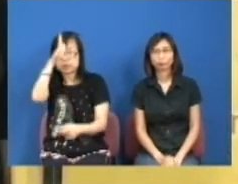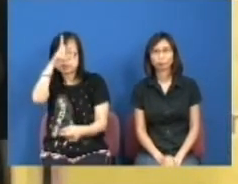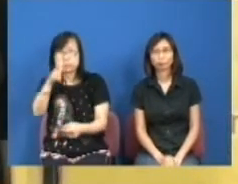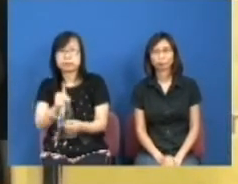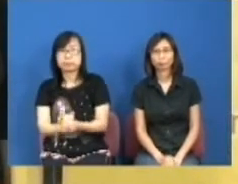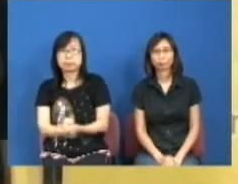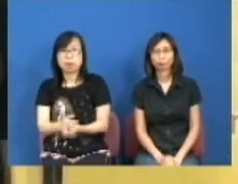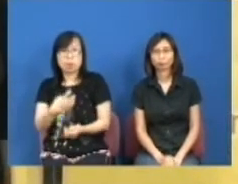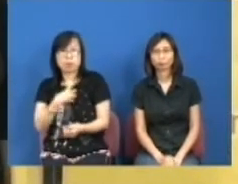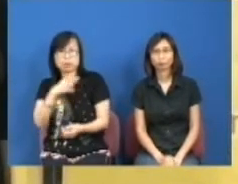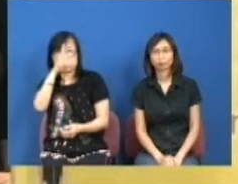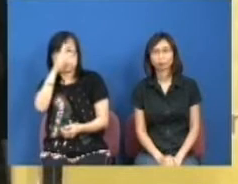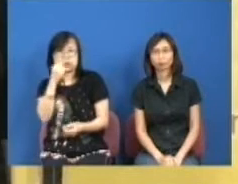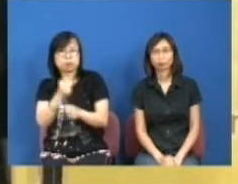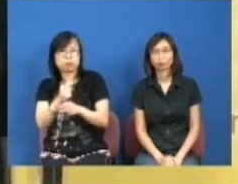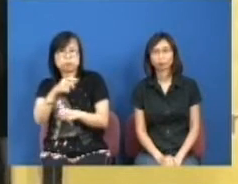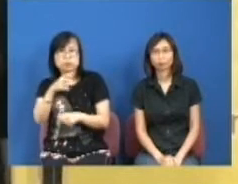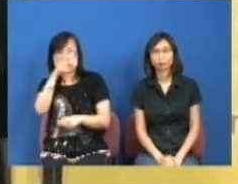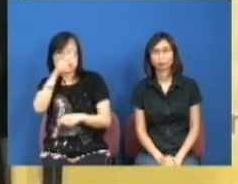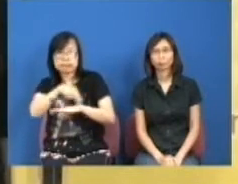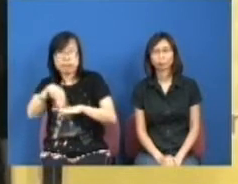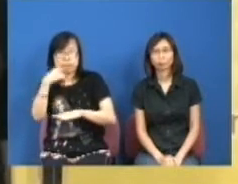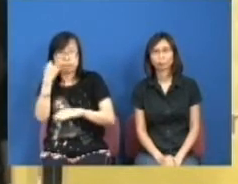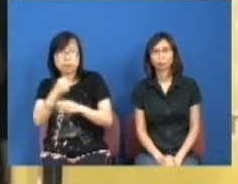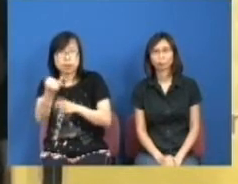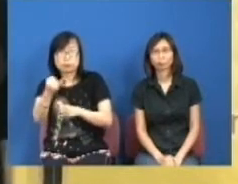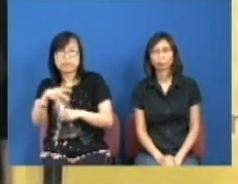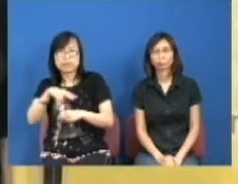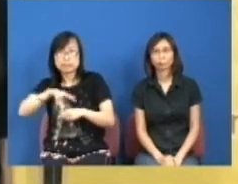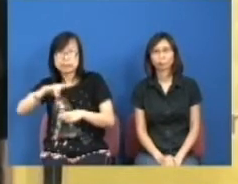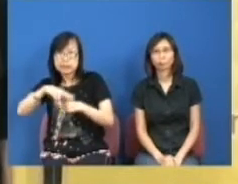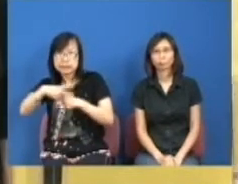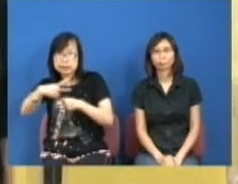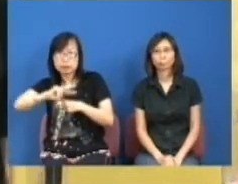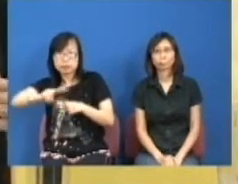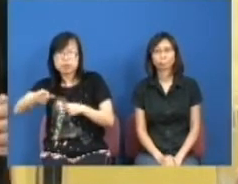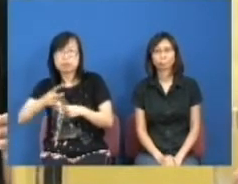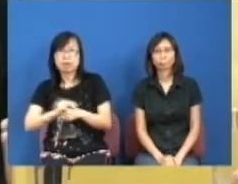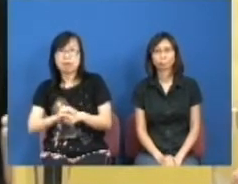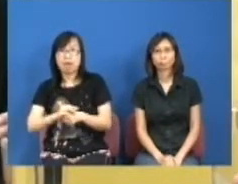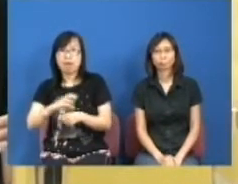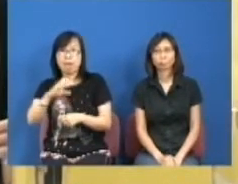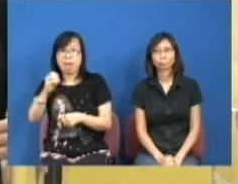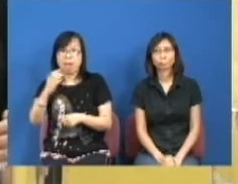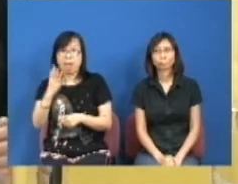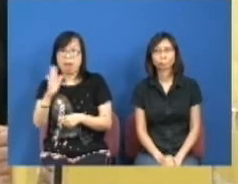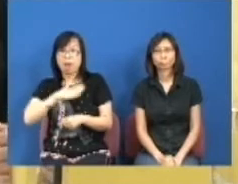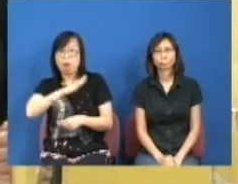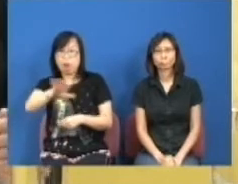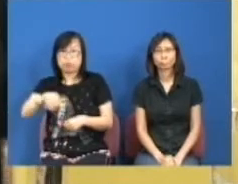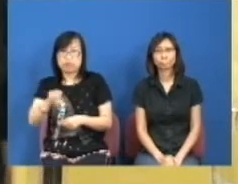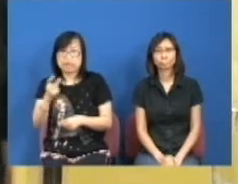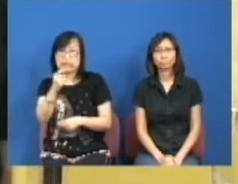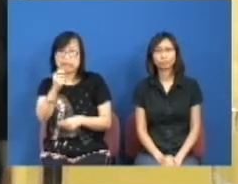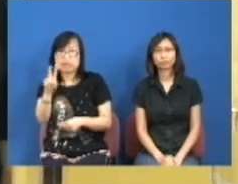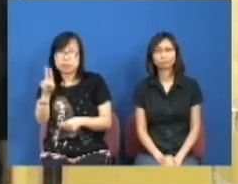哋覺得政府一啲唔好嘅政策。咁呢個係第一個轉變啦。而另外一個轉變咧就Our TV 就係一個最好嘅例子